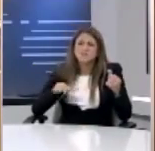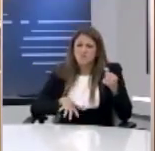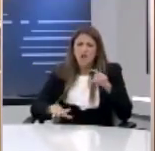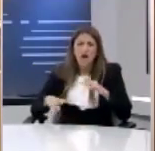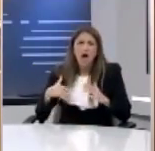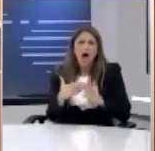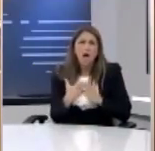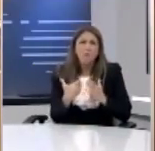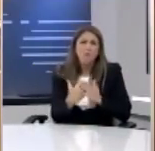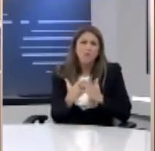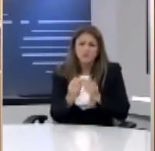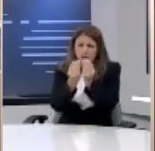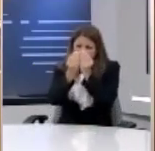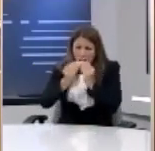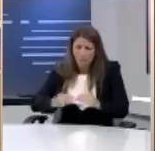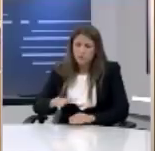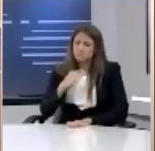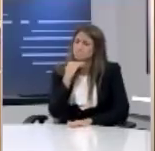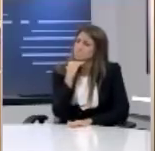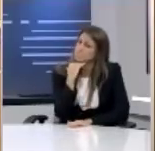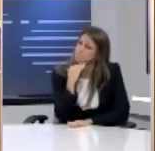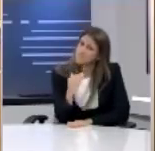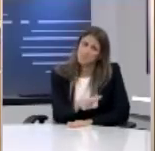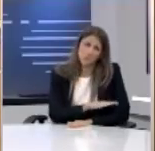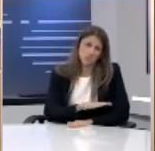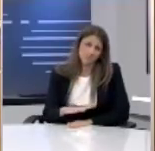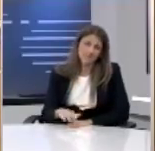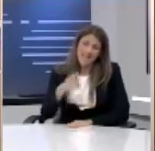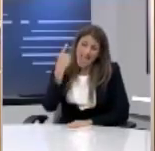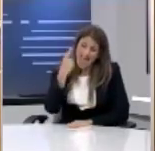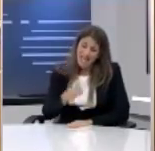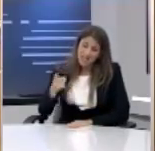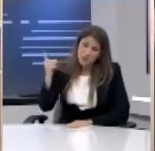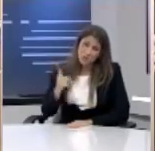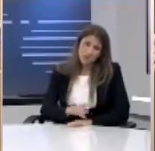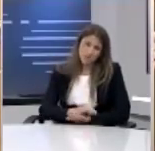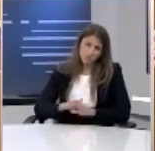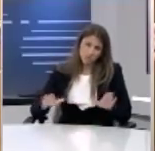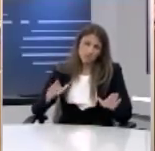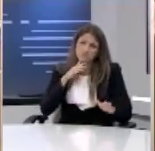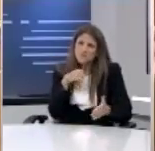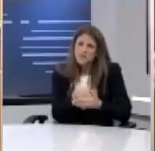απολύτως αναποτελεσματικό, σε σχέση με τους στόχους που οι ίδιοι θέτετε.